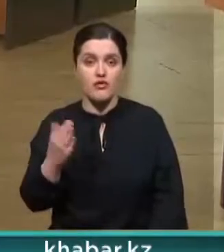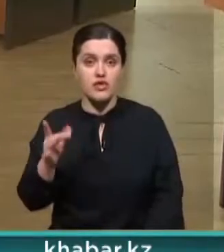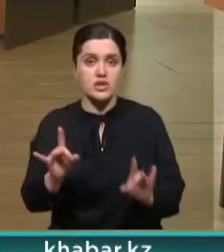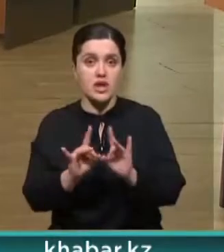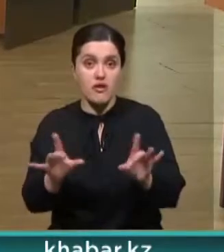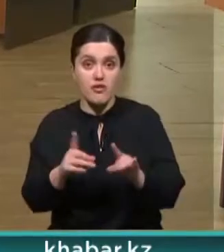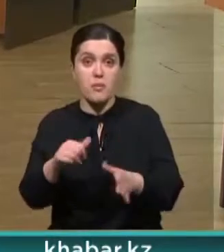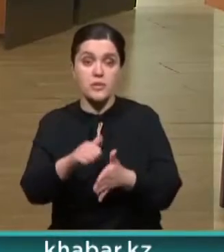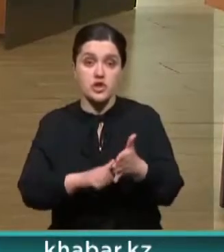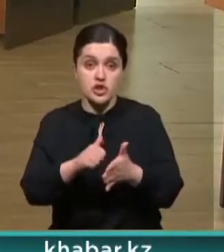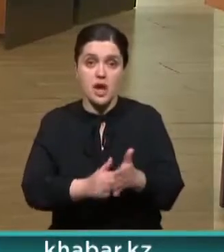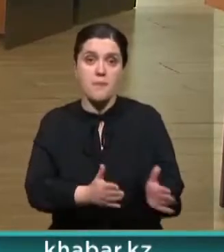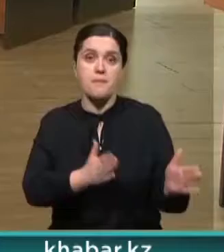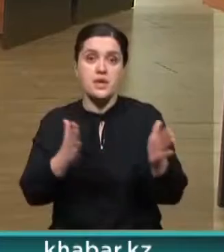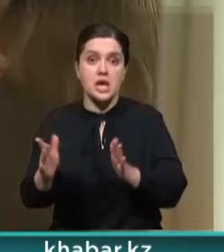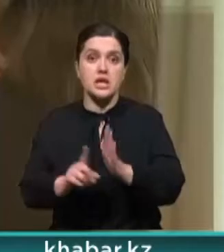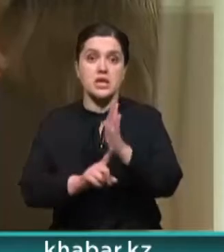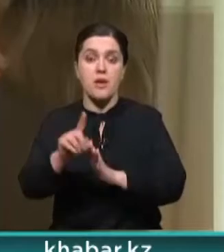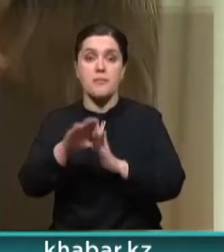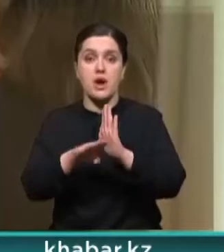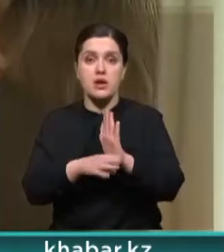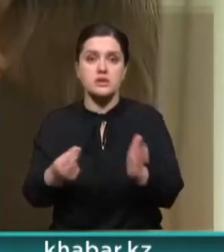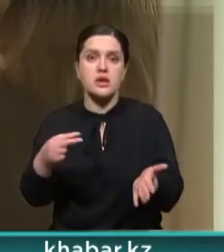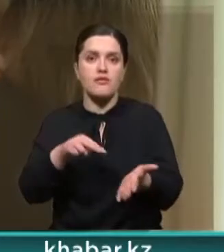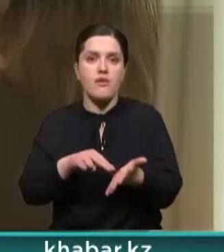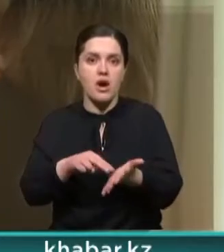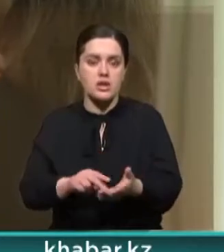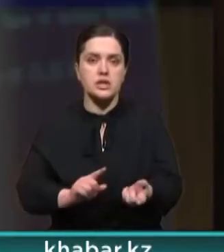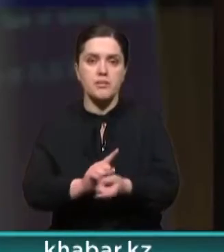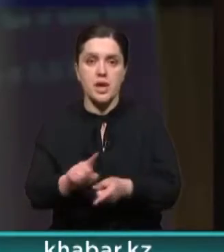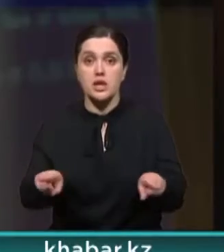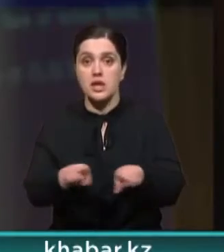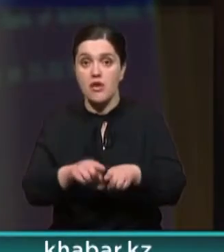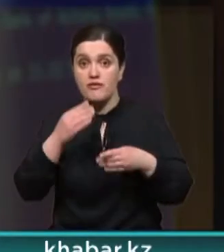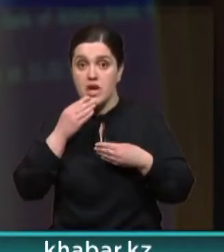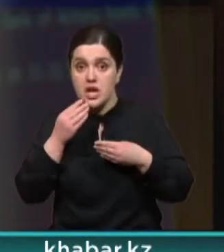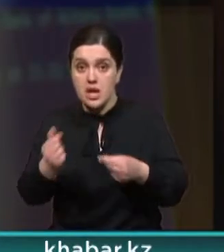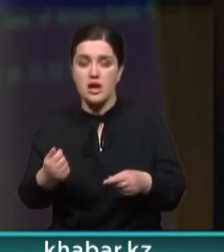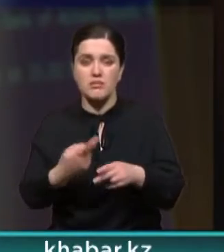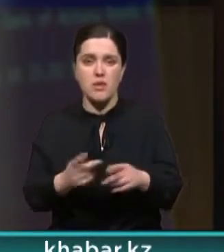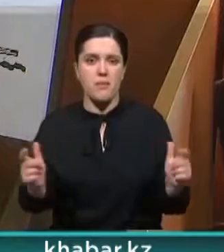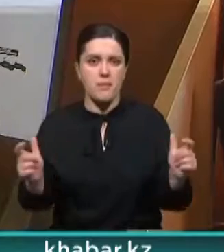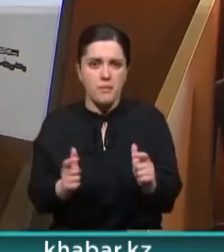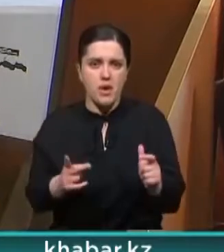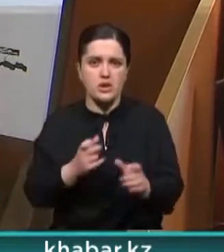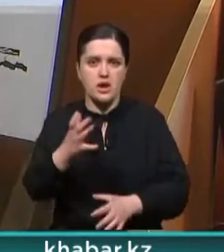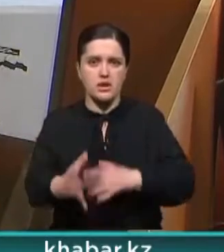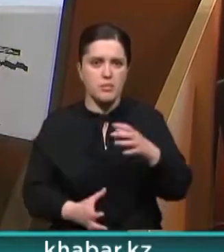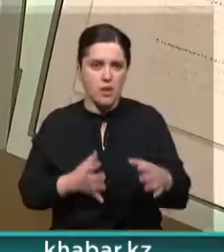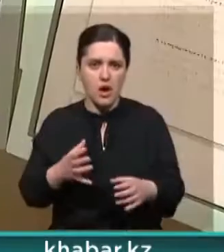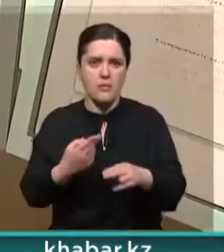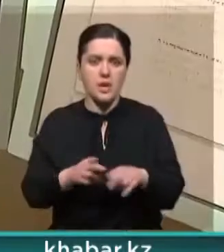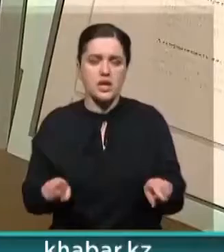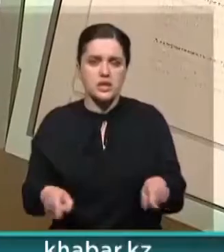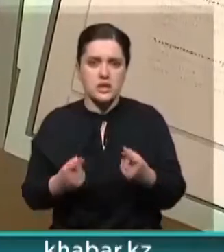объективными причинами переноса запуска программы стали ценовая конъюнктура а также влияние пандемии на глобальную рецессию